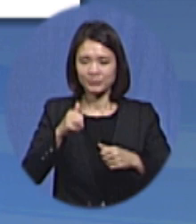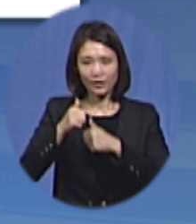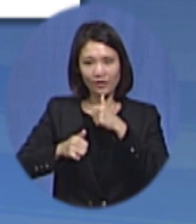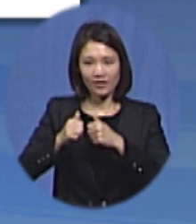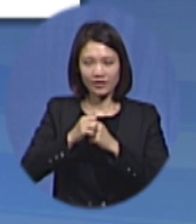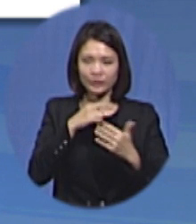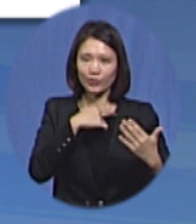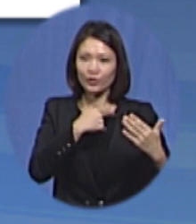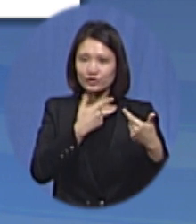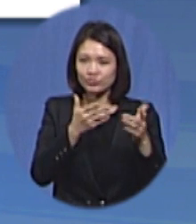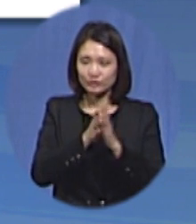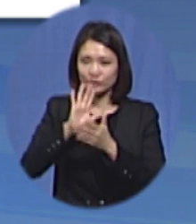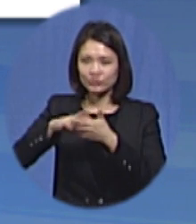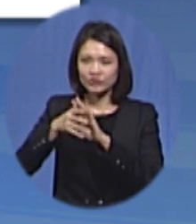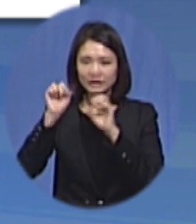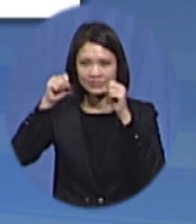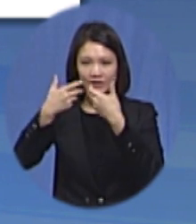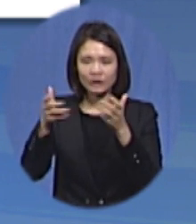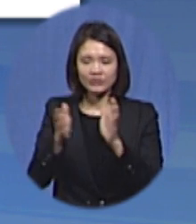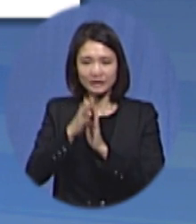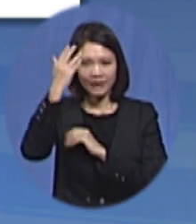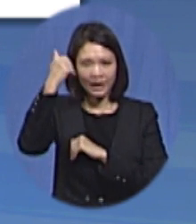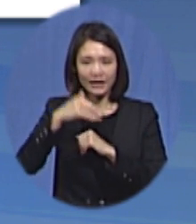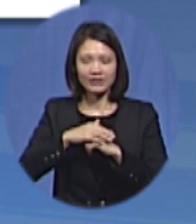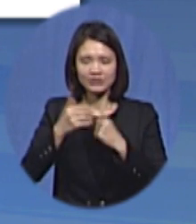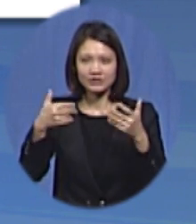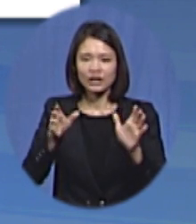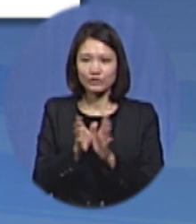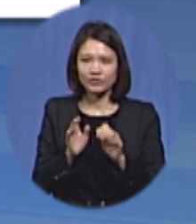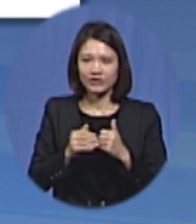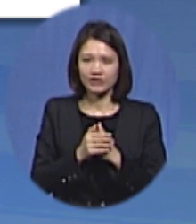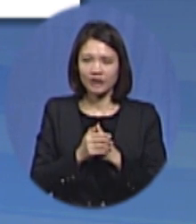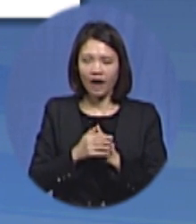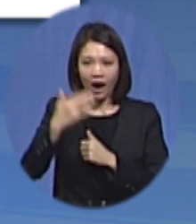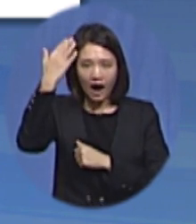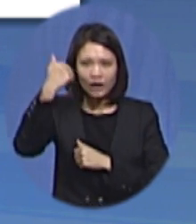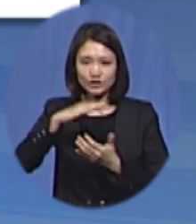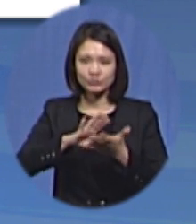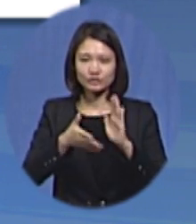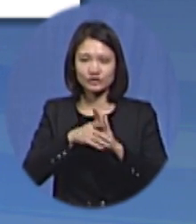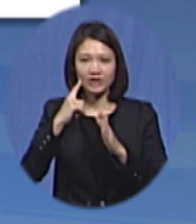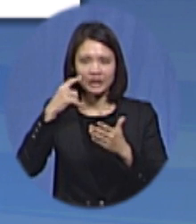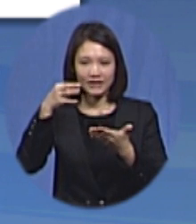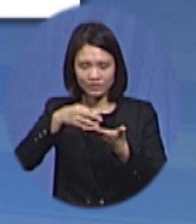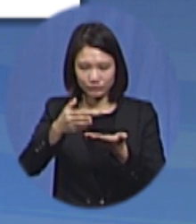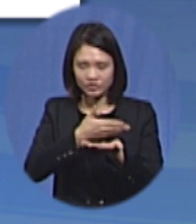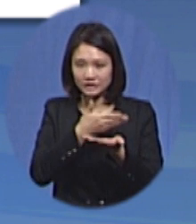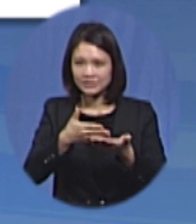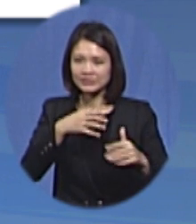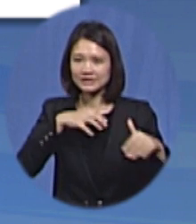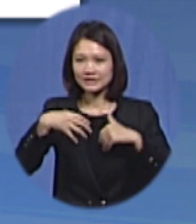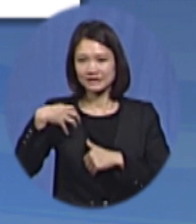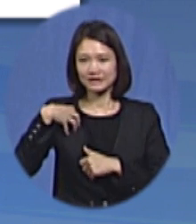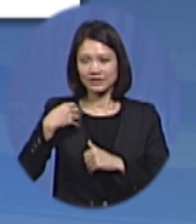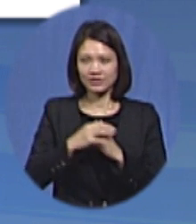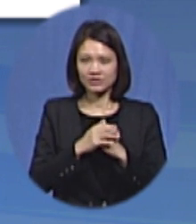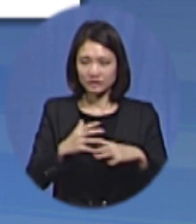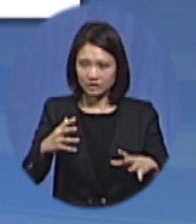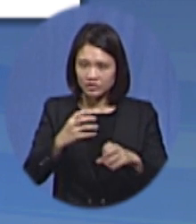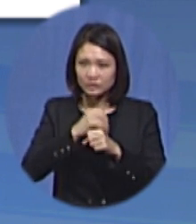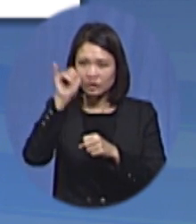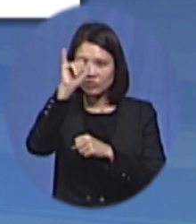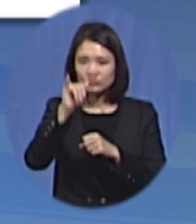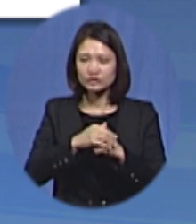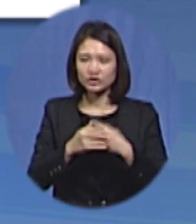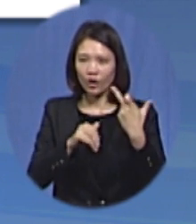교육부, 문화체육관광부, 대한체육회, 국민생활체육회, 한국문화예술진흥회가 주최했으며 전국 17개